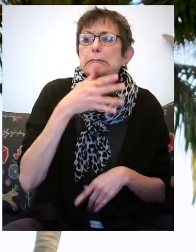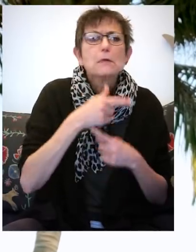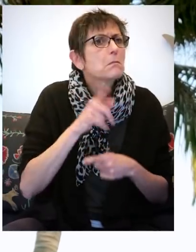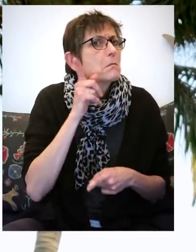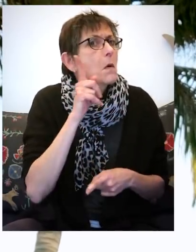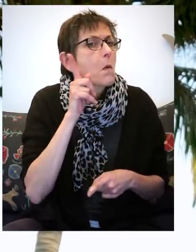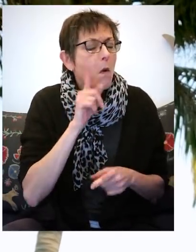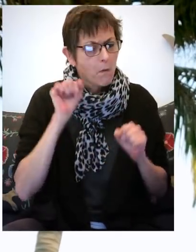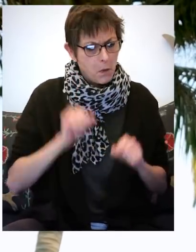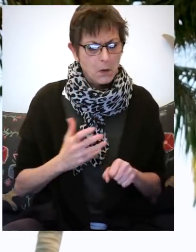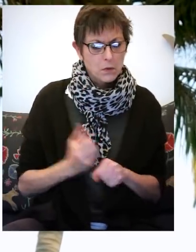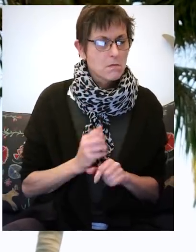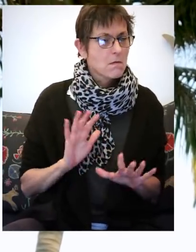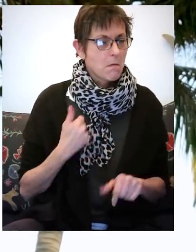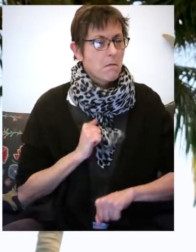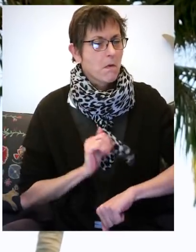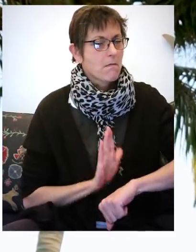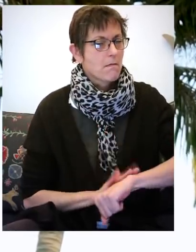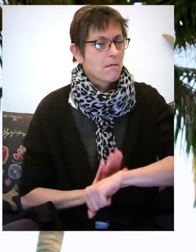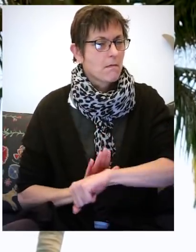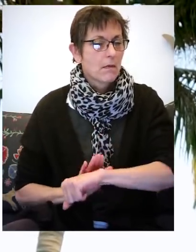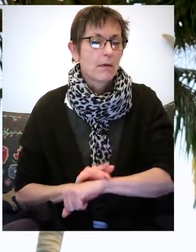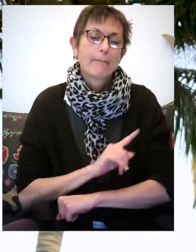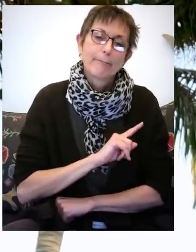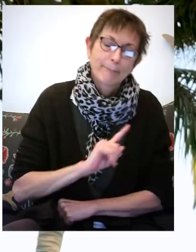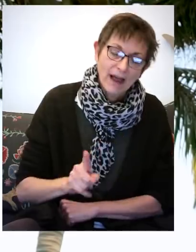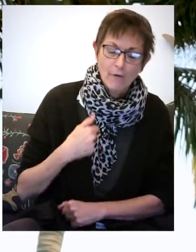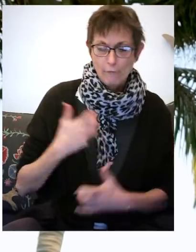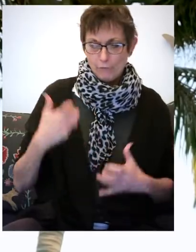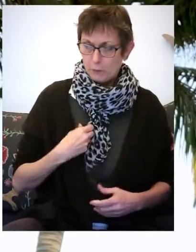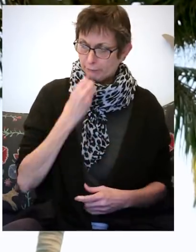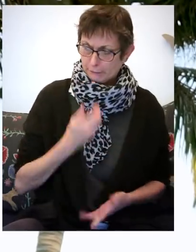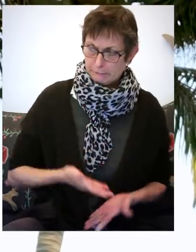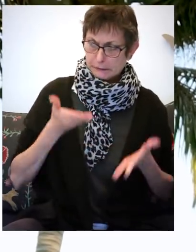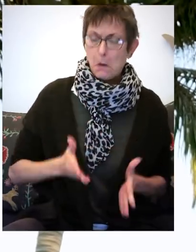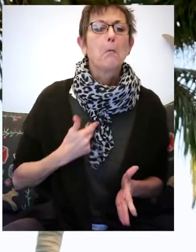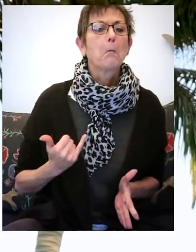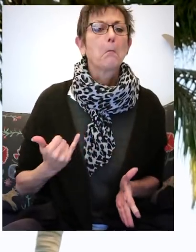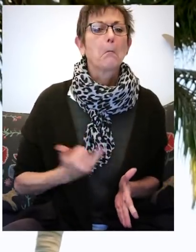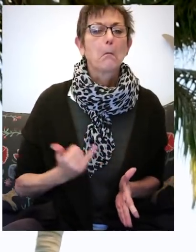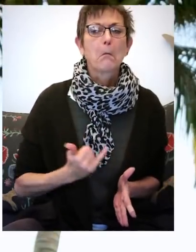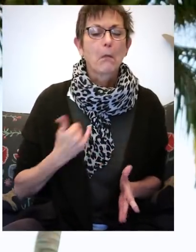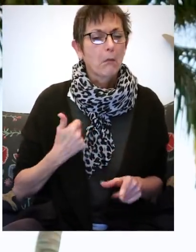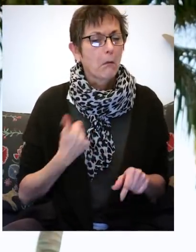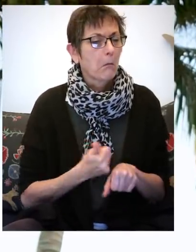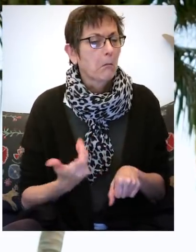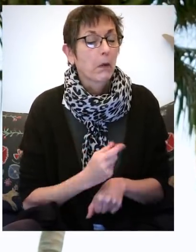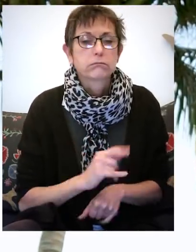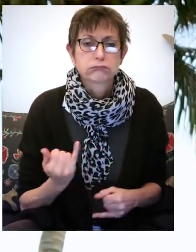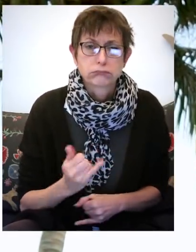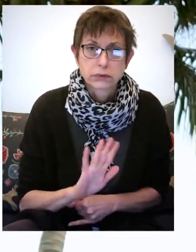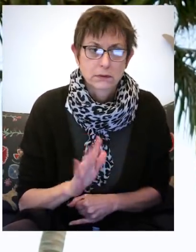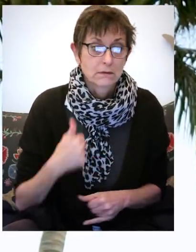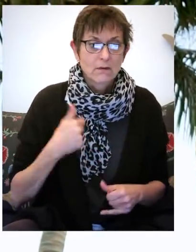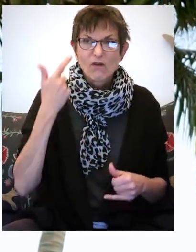une solution justement pour les tenir. Un début de piste. Autre que ne pas faire de bonnes résolutions, comme ça on est sûr de bien les tenir en fait. Si je suis un petit peu dans le Schwartz